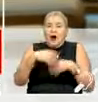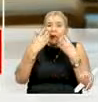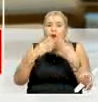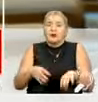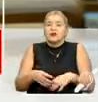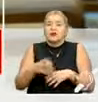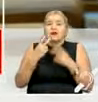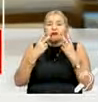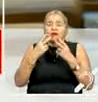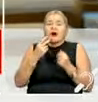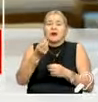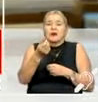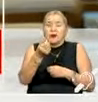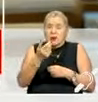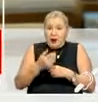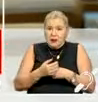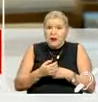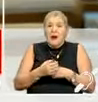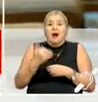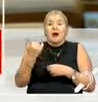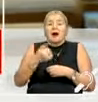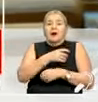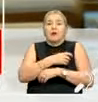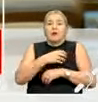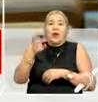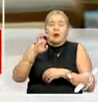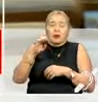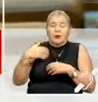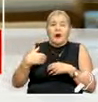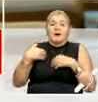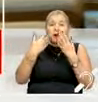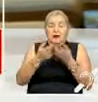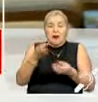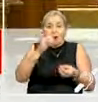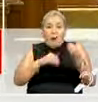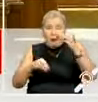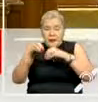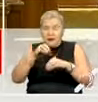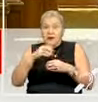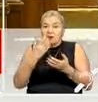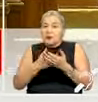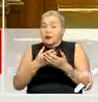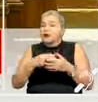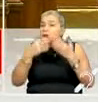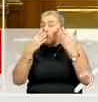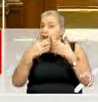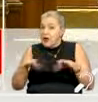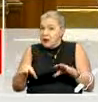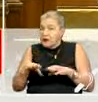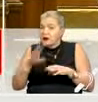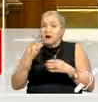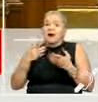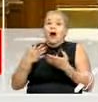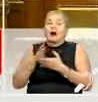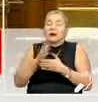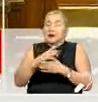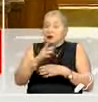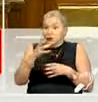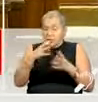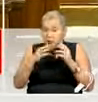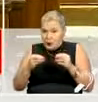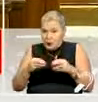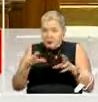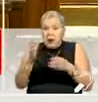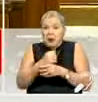pentru acordate de către Comisia Europeană drept compensație pentru pierderile suferite de către fermierii români. Am obținut doar